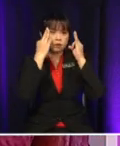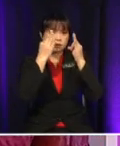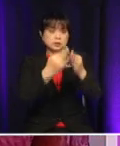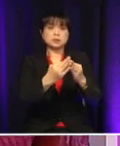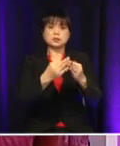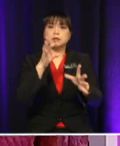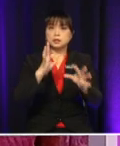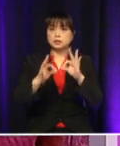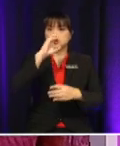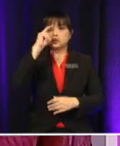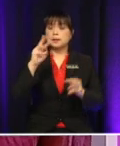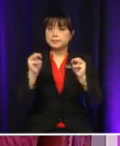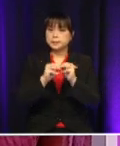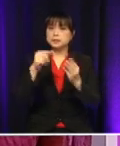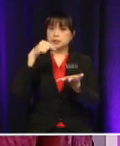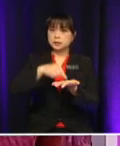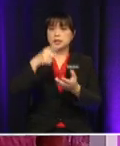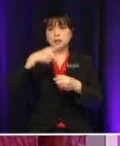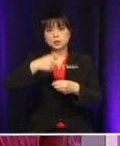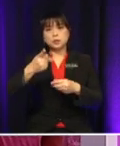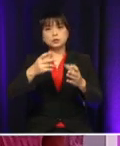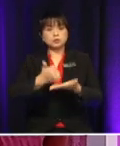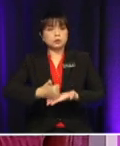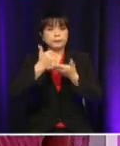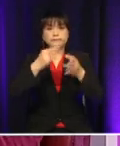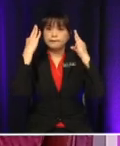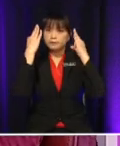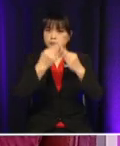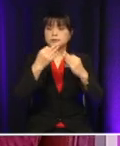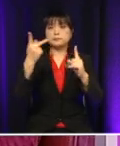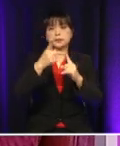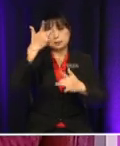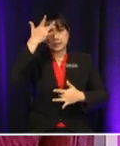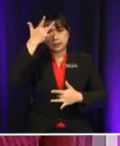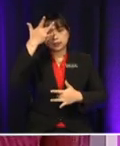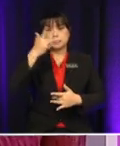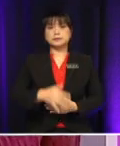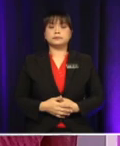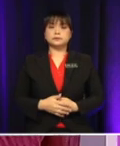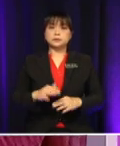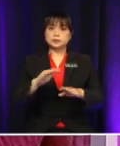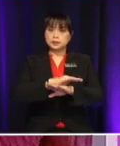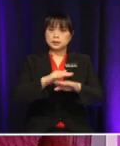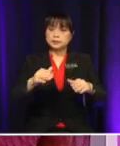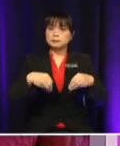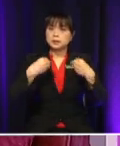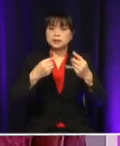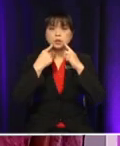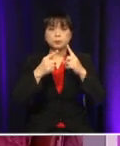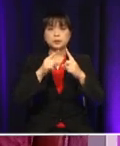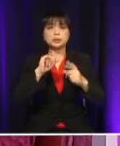Kalau soal begini keluar Tolong fokus kepada penyakitnya Jangan memberi jawaban yang terlalu